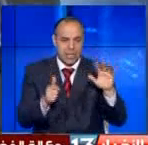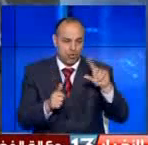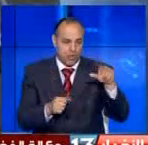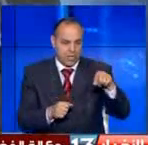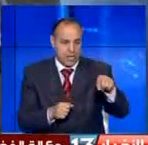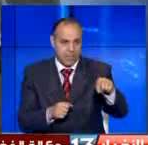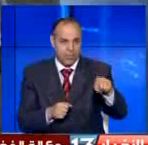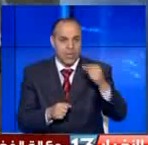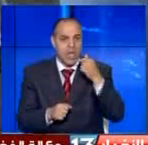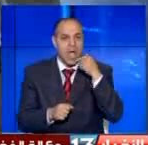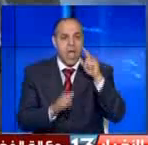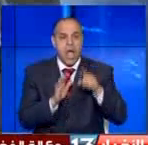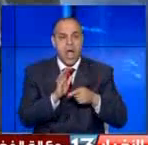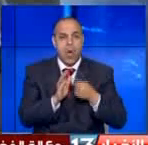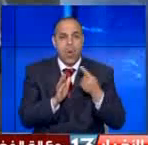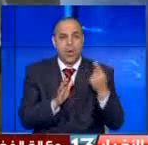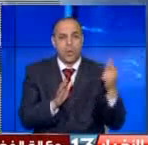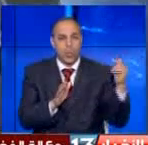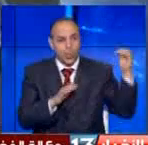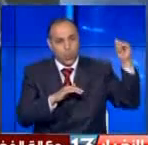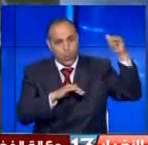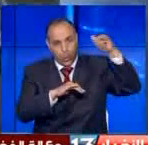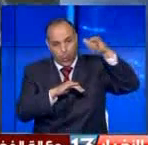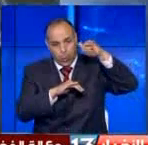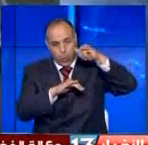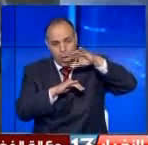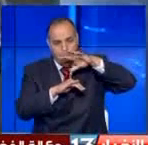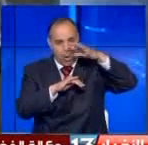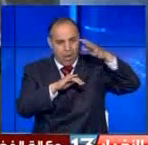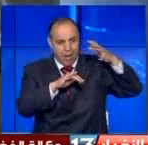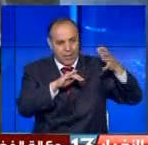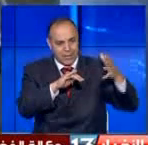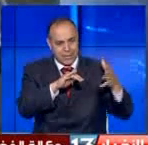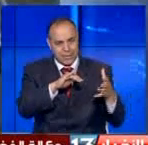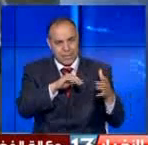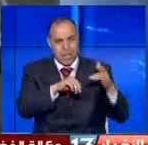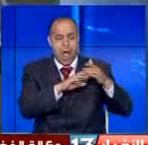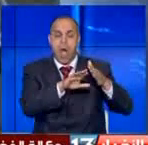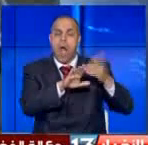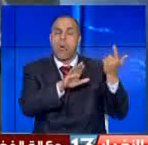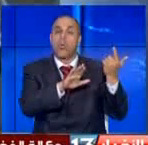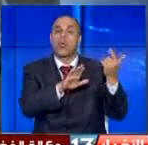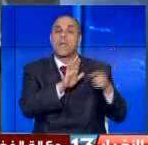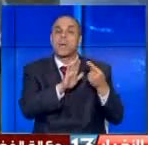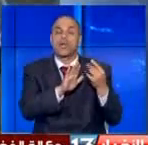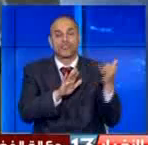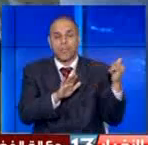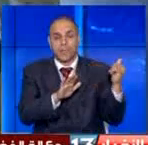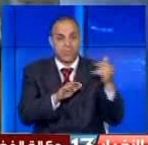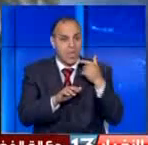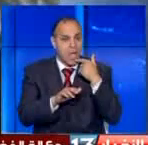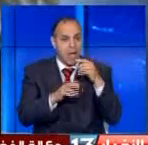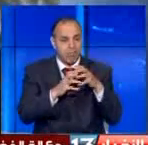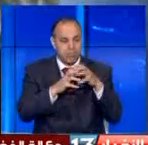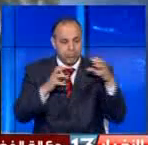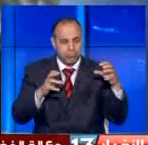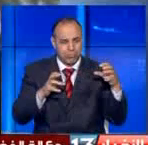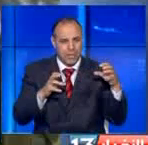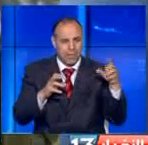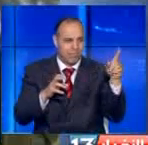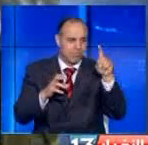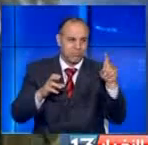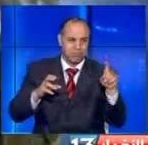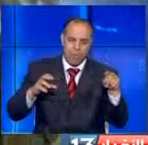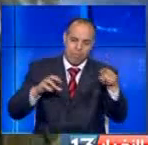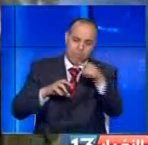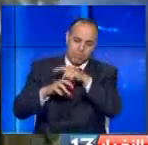الشهر الجاري بأول نزول له في الغلاف الجوي الذي لم يسبق اكتشافه، والذي يفصل زحل عن